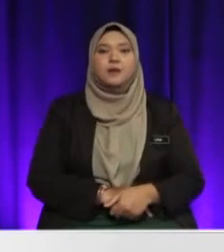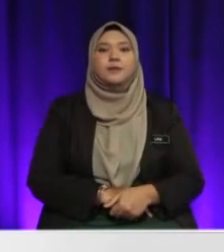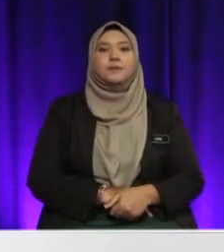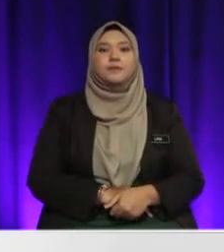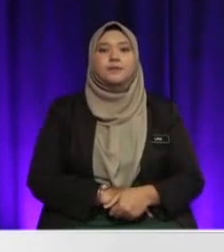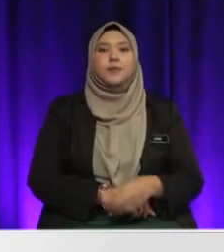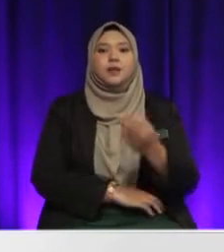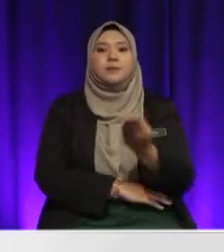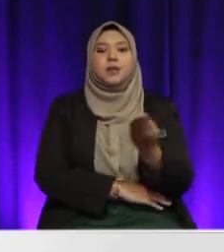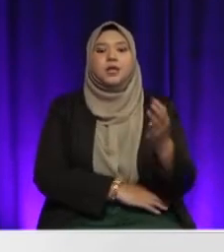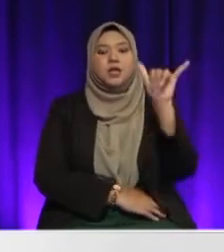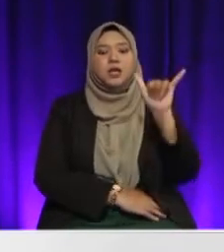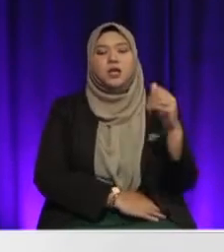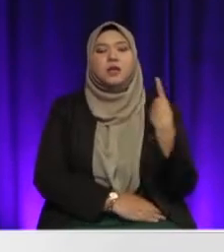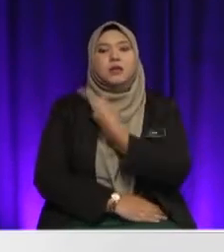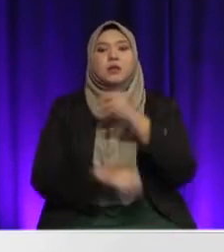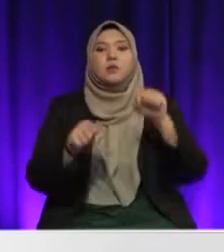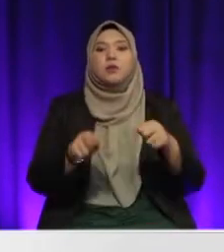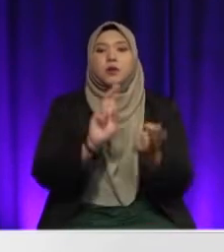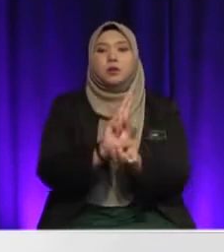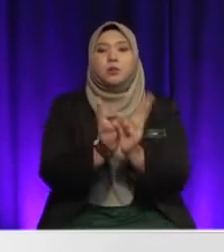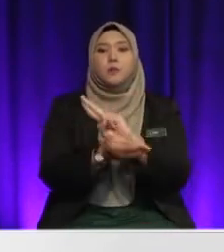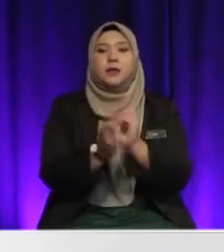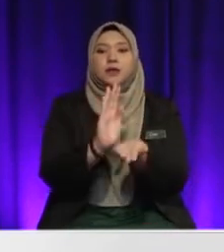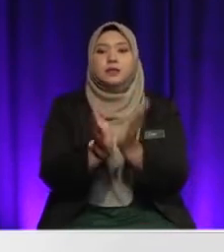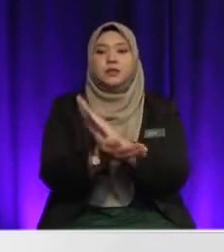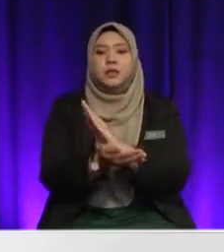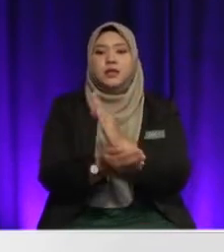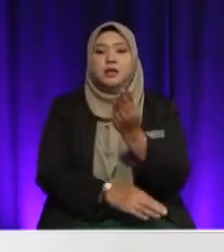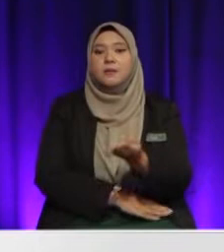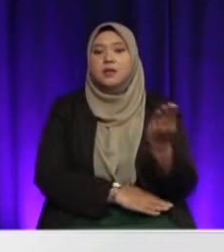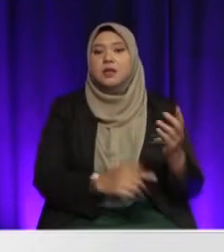contohnya pada ayam jadi Ayam masak merah tapi dalam kisah